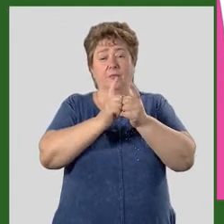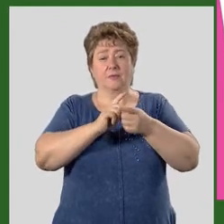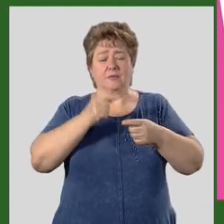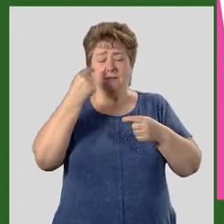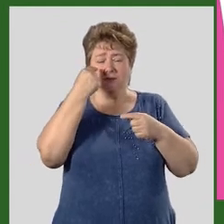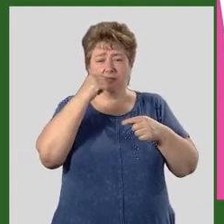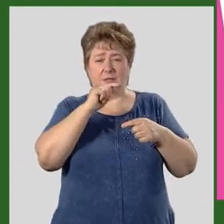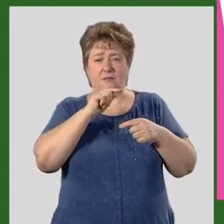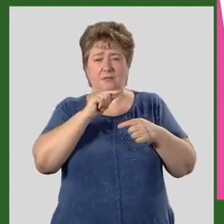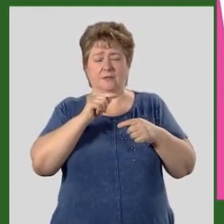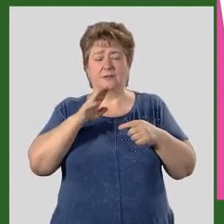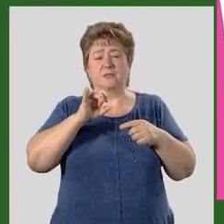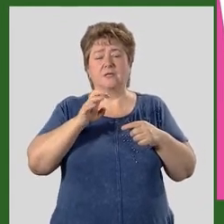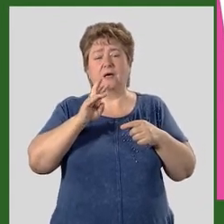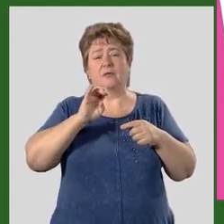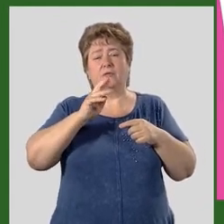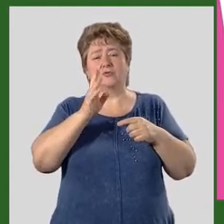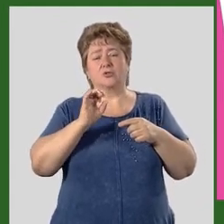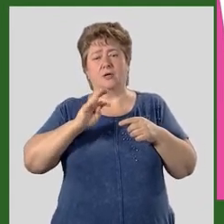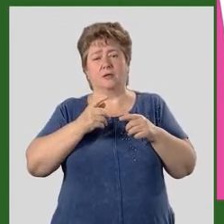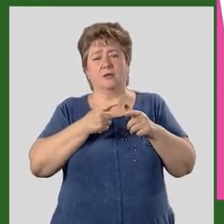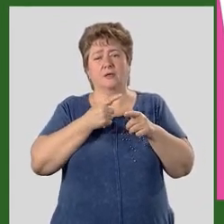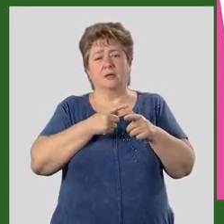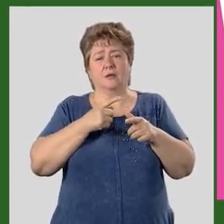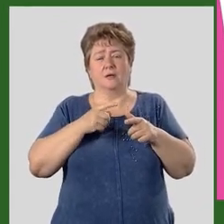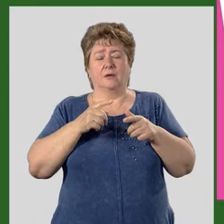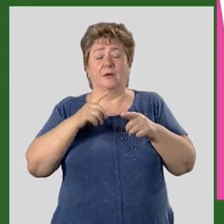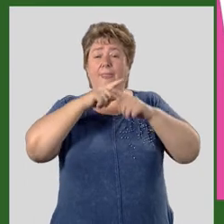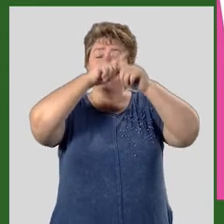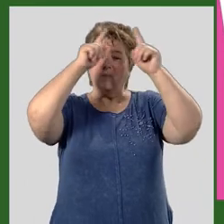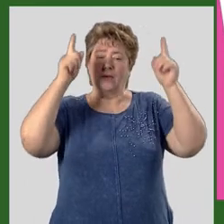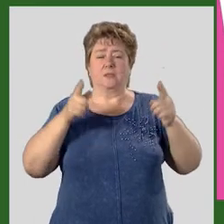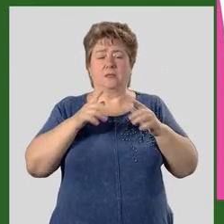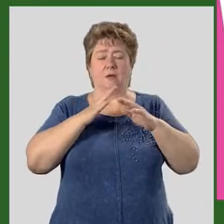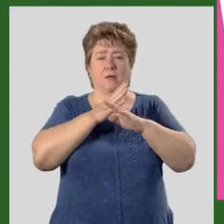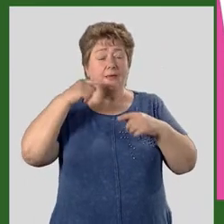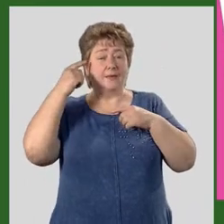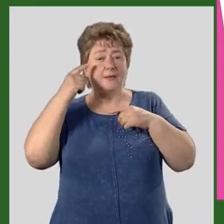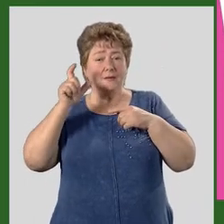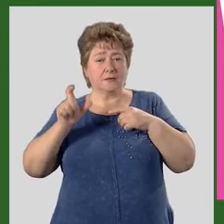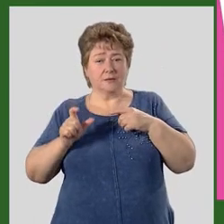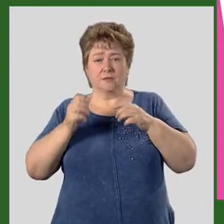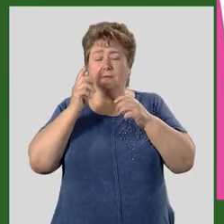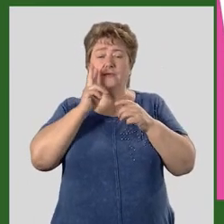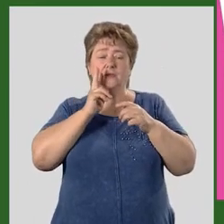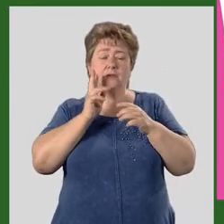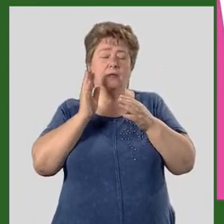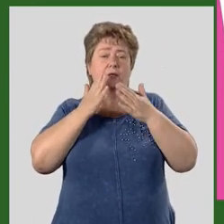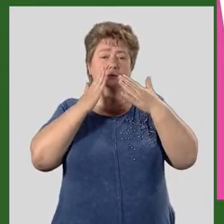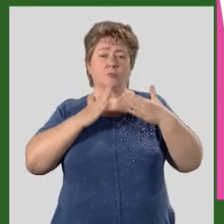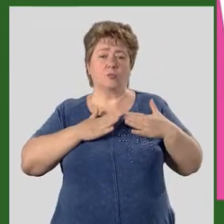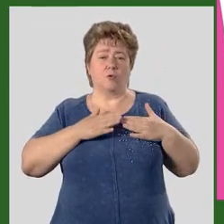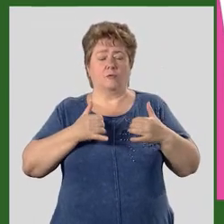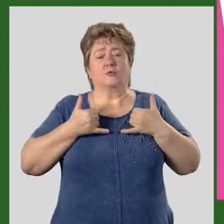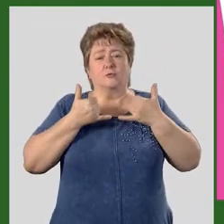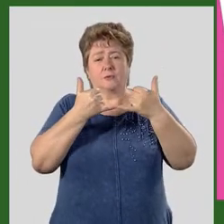с китайского Тяньшань означает «небесные горы». Киргизы же всегда с любовью